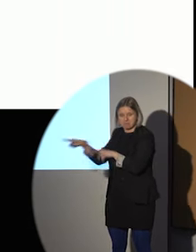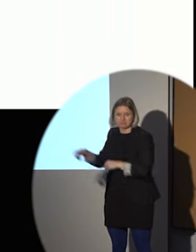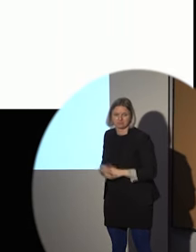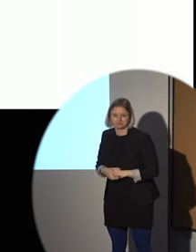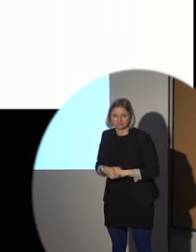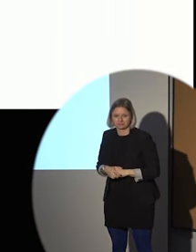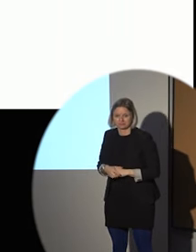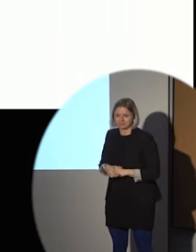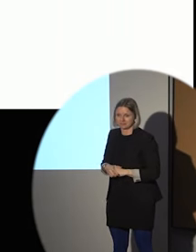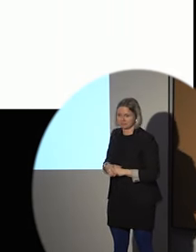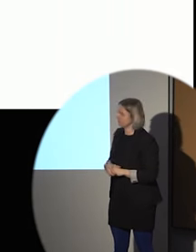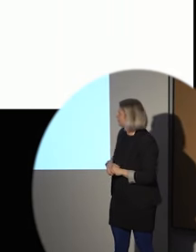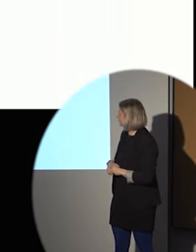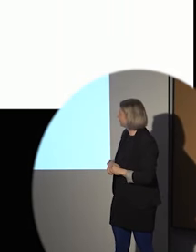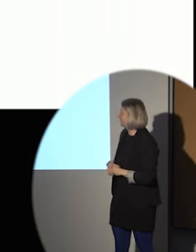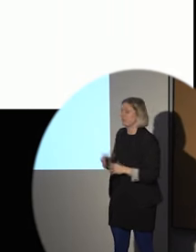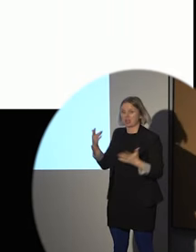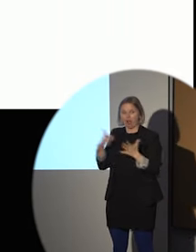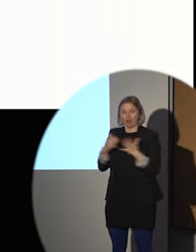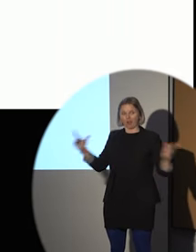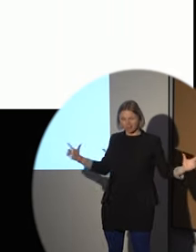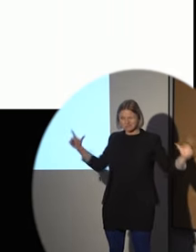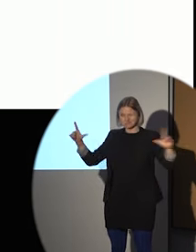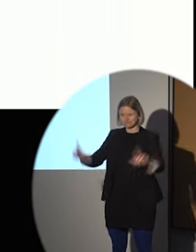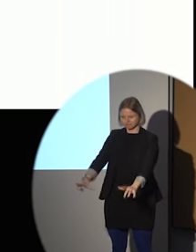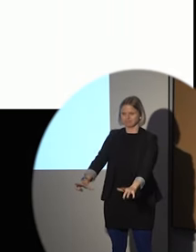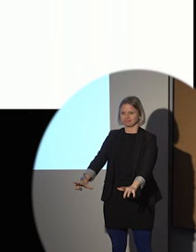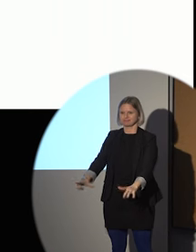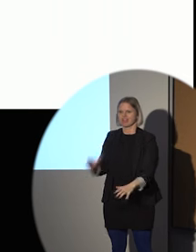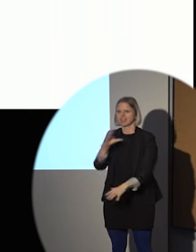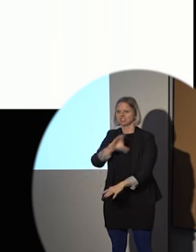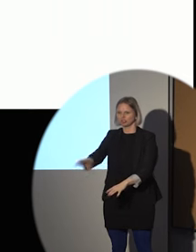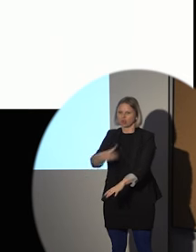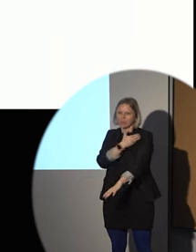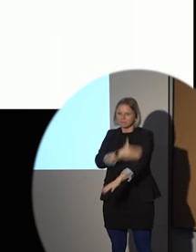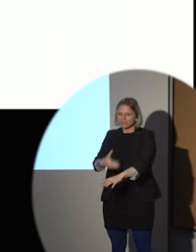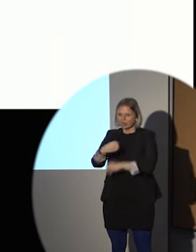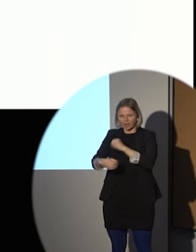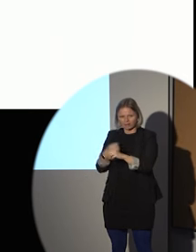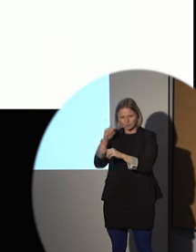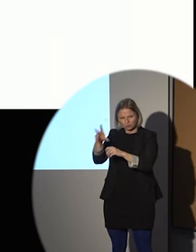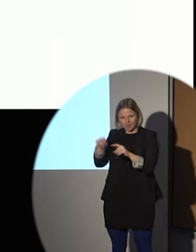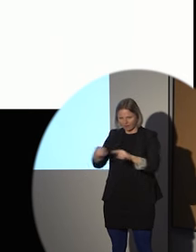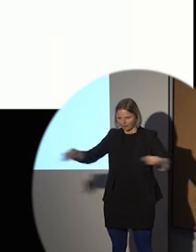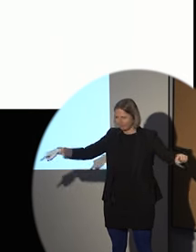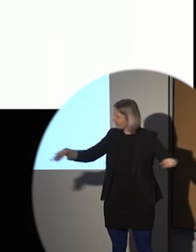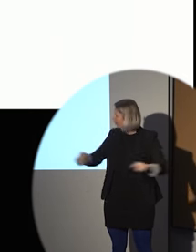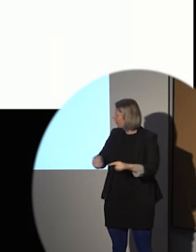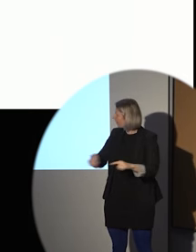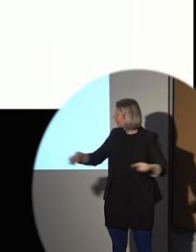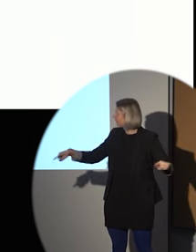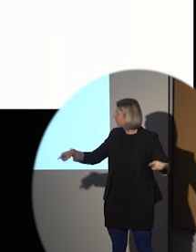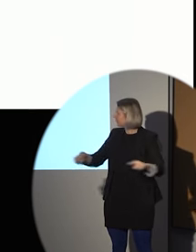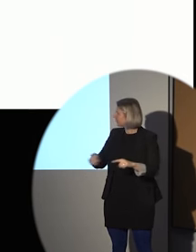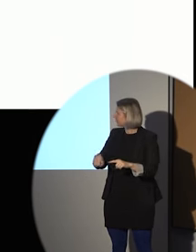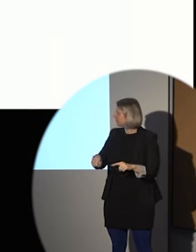Et cette fois, on va aller à une échelle encore plus grande, 100 millions d'années-lumière. Et en fait, la totalité de cette image correspond à 1